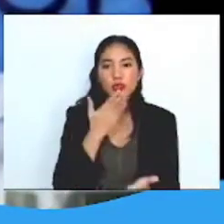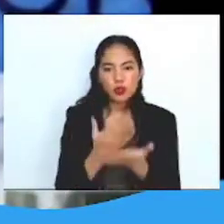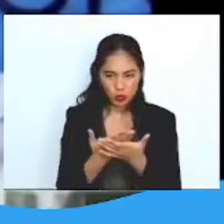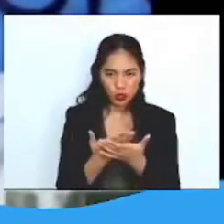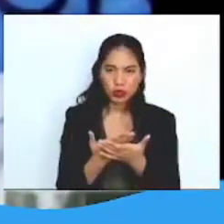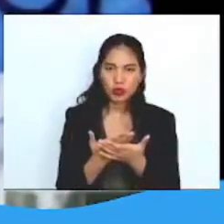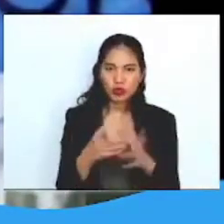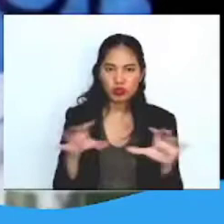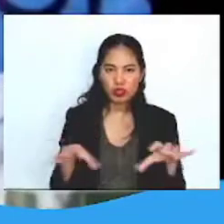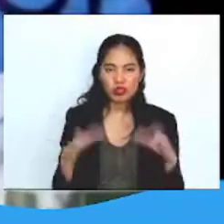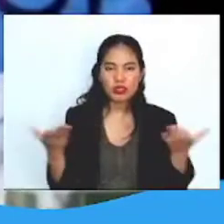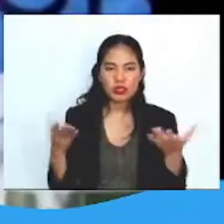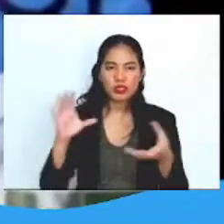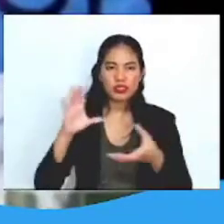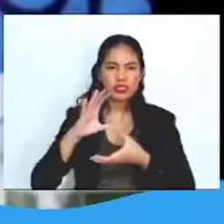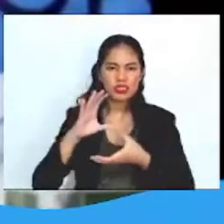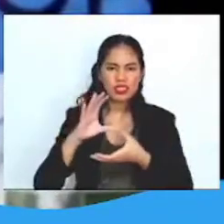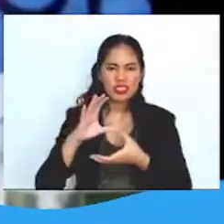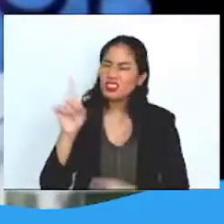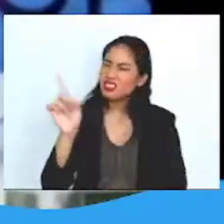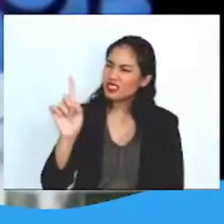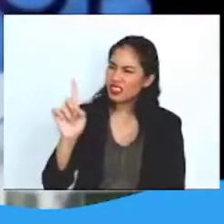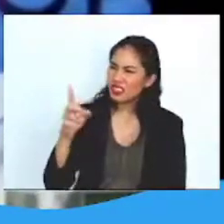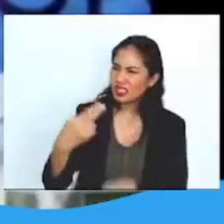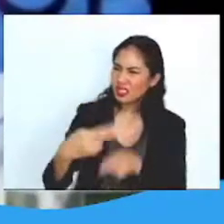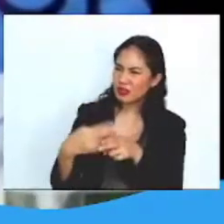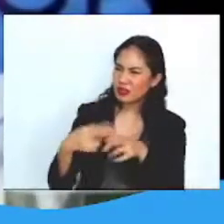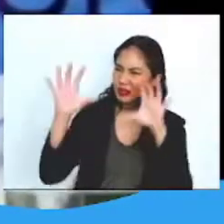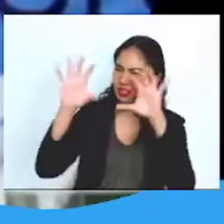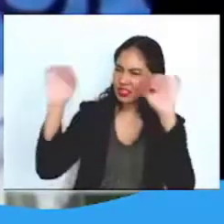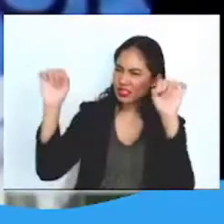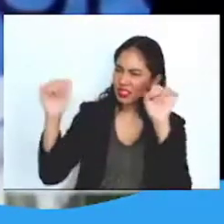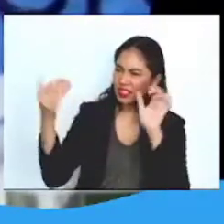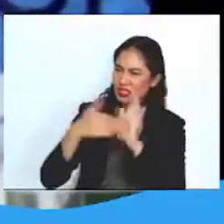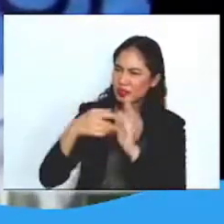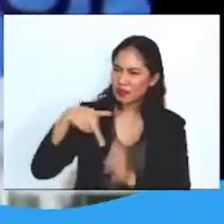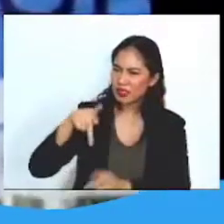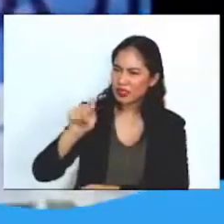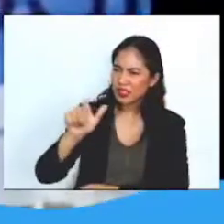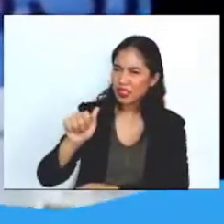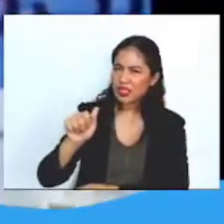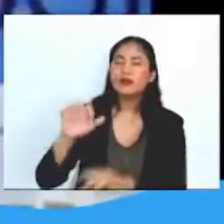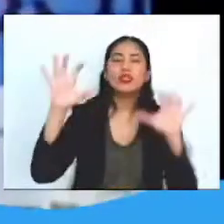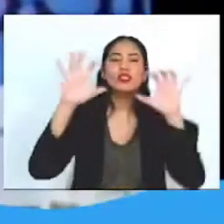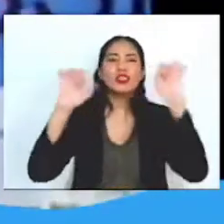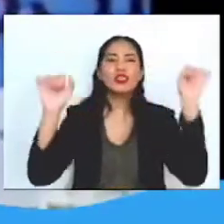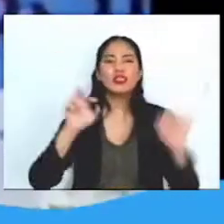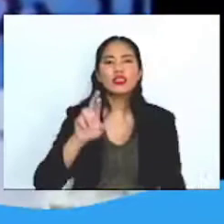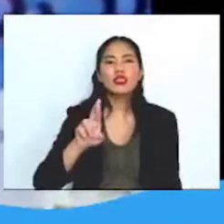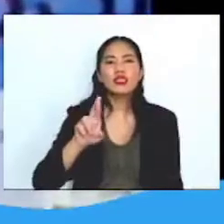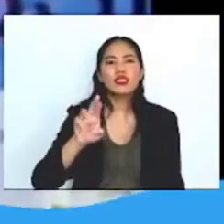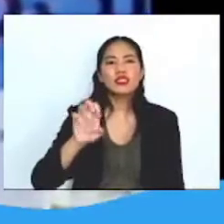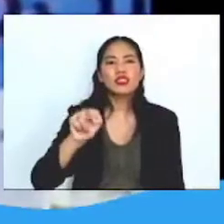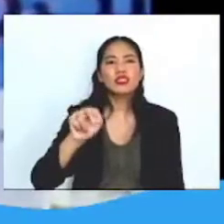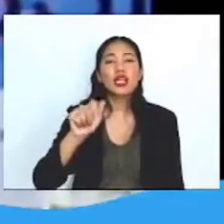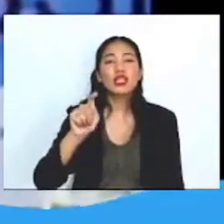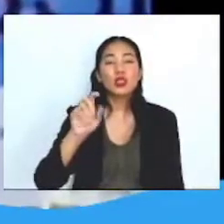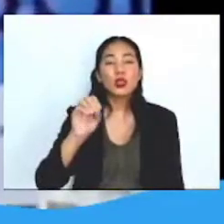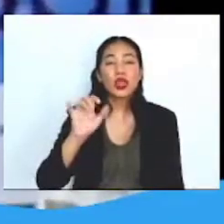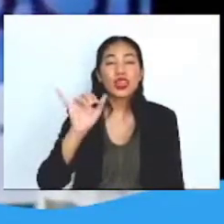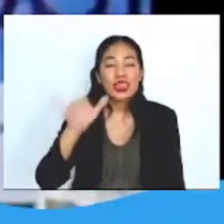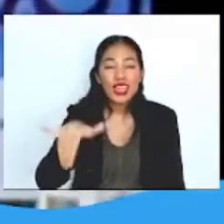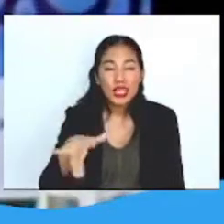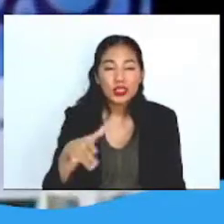ating Pangulo muli? Renato. President Renato po natin. At ito yung pinakamaganda gusto kong ibahagi. Kailangan